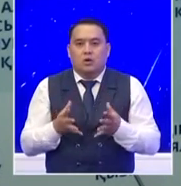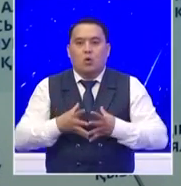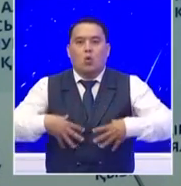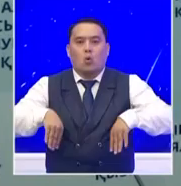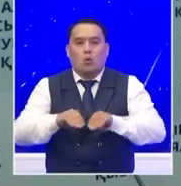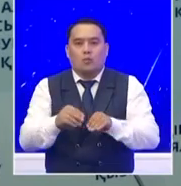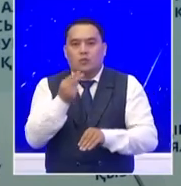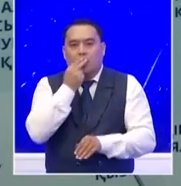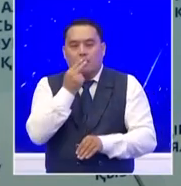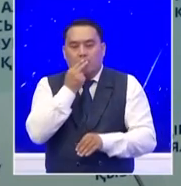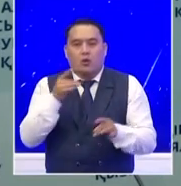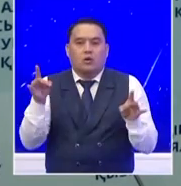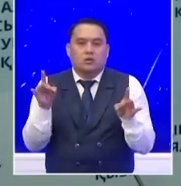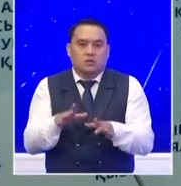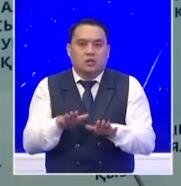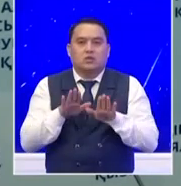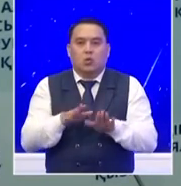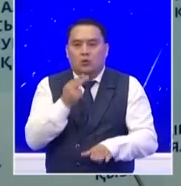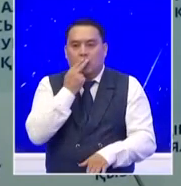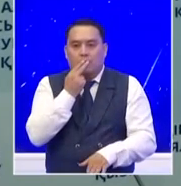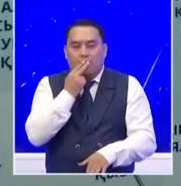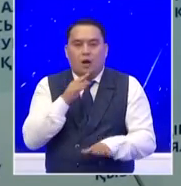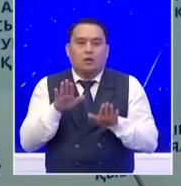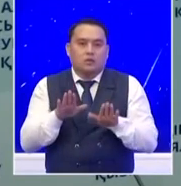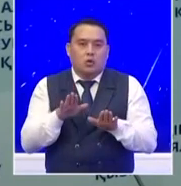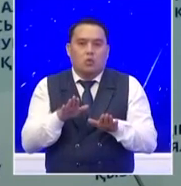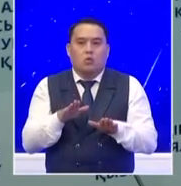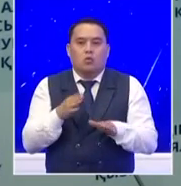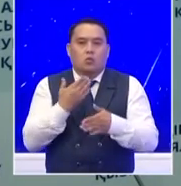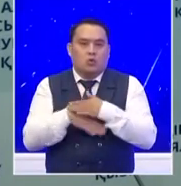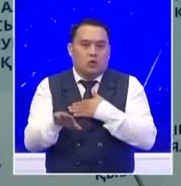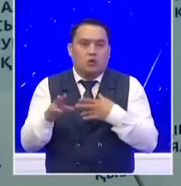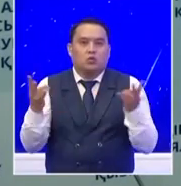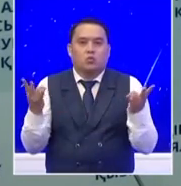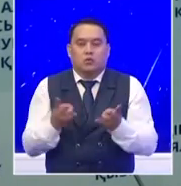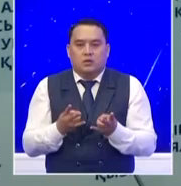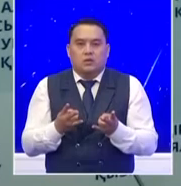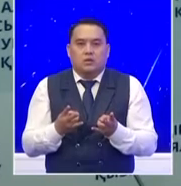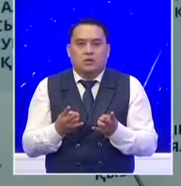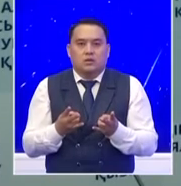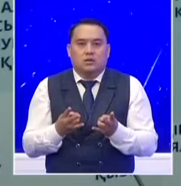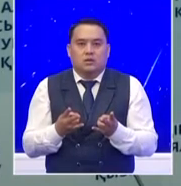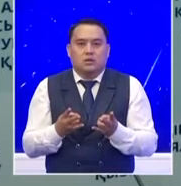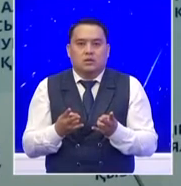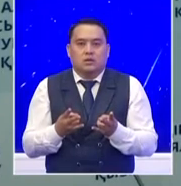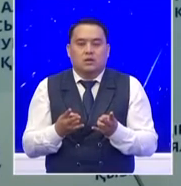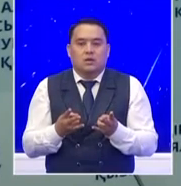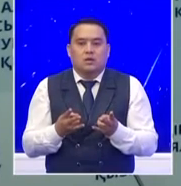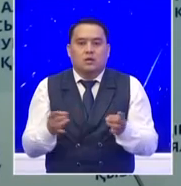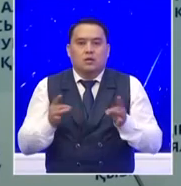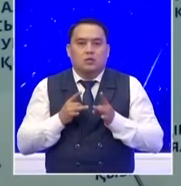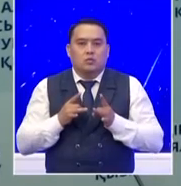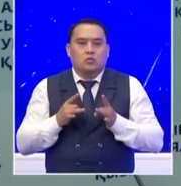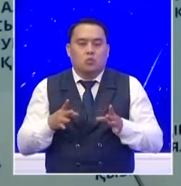қоғамдық тамақтану орындарында тек қана тамақтанып қана аз уақытта болып қана кетуге болады. Ал енді той